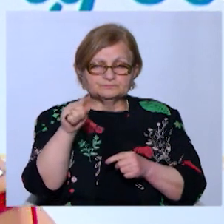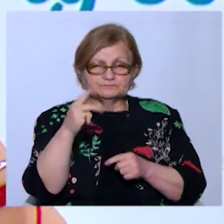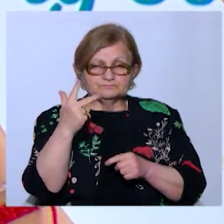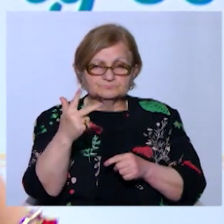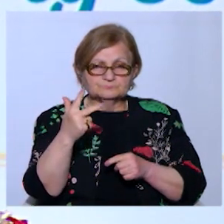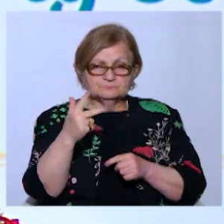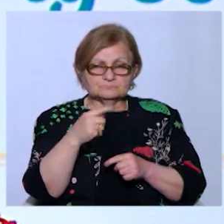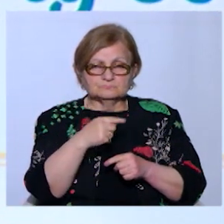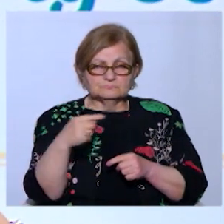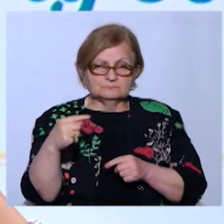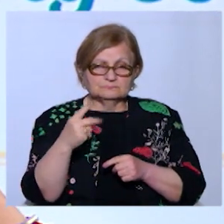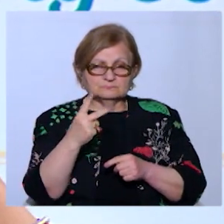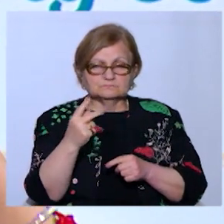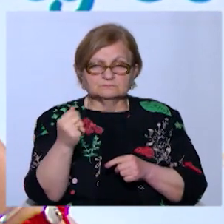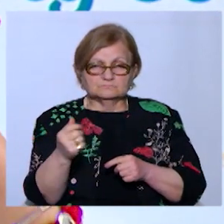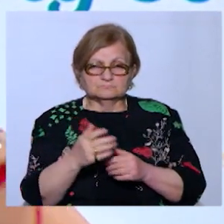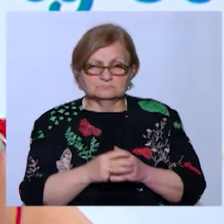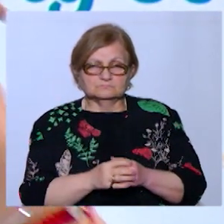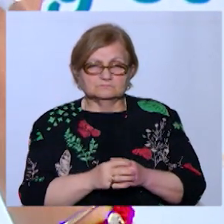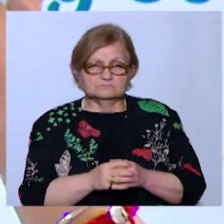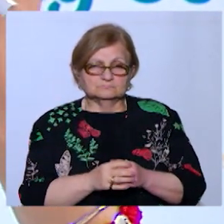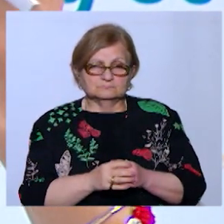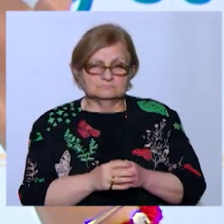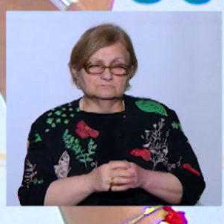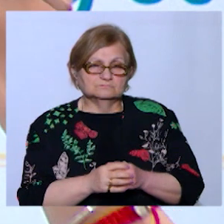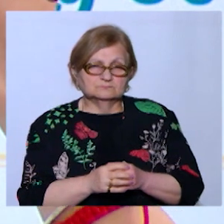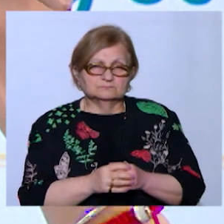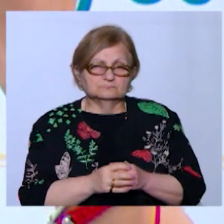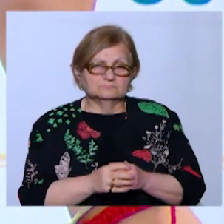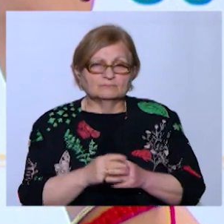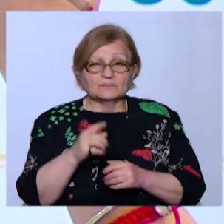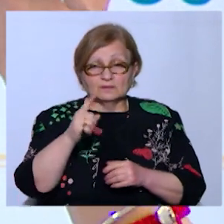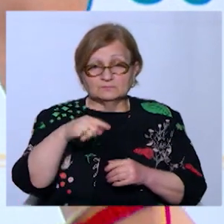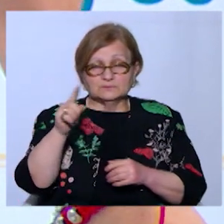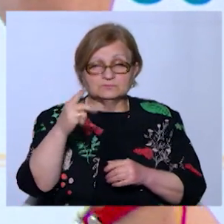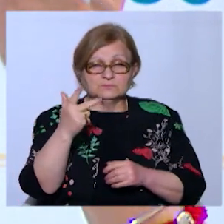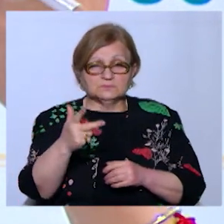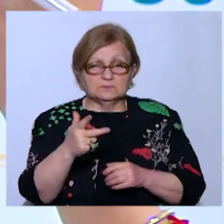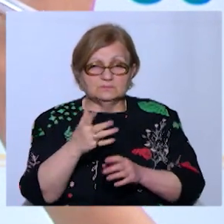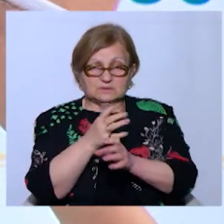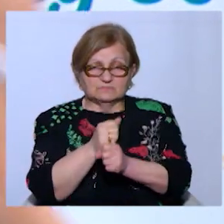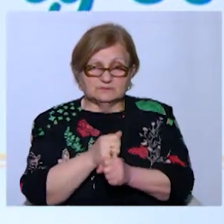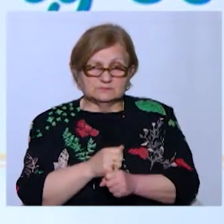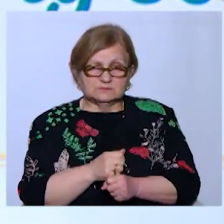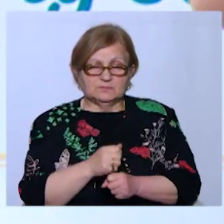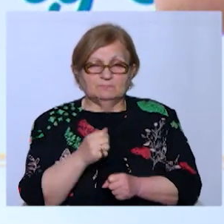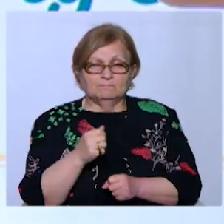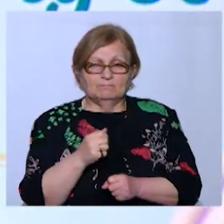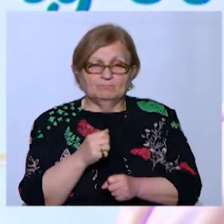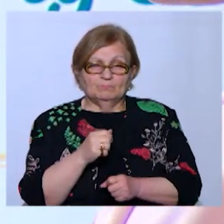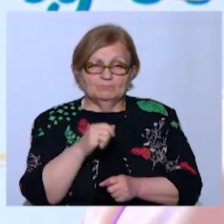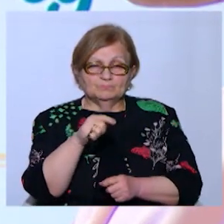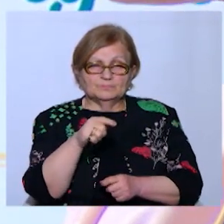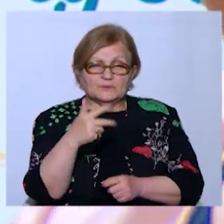3 შეფარდებული 2A-სთან. A ეს გვეკვეცება და გვაქვს ფესვი 3 2-თან.